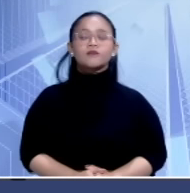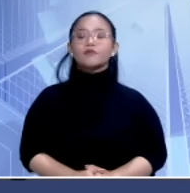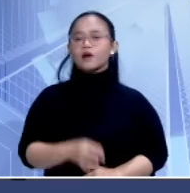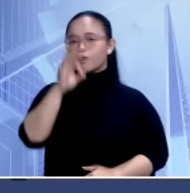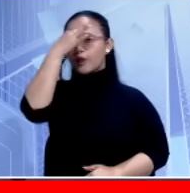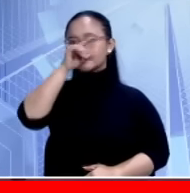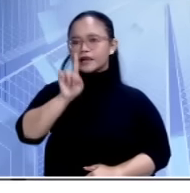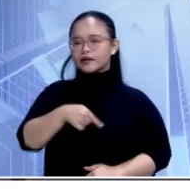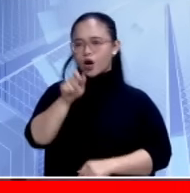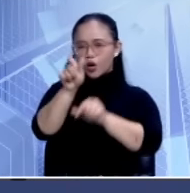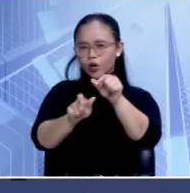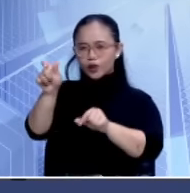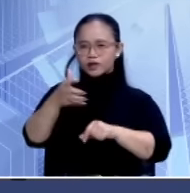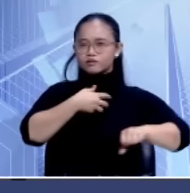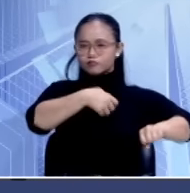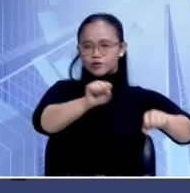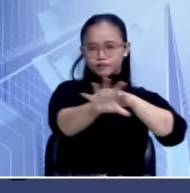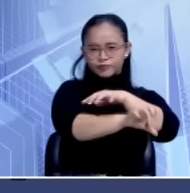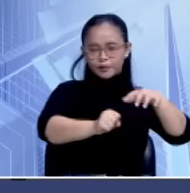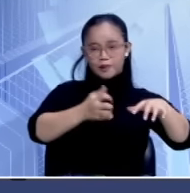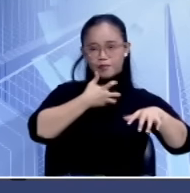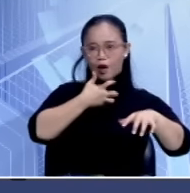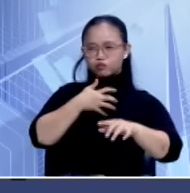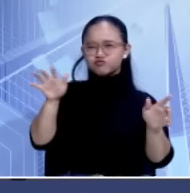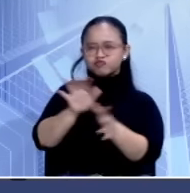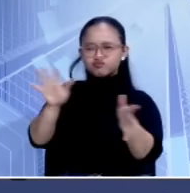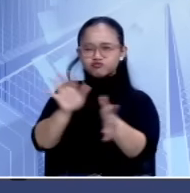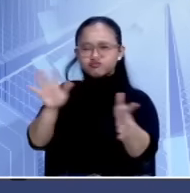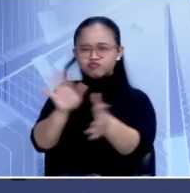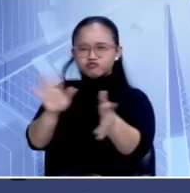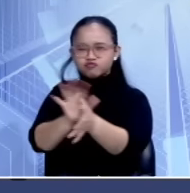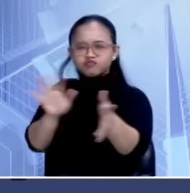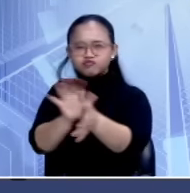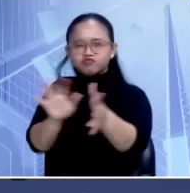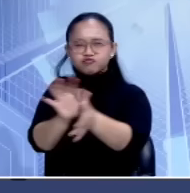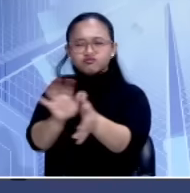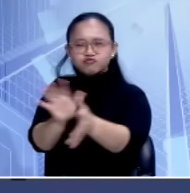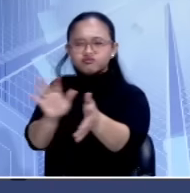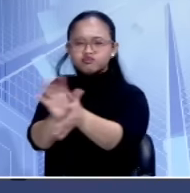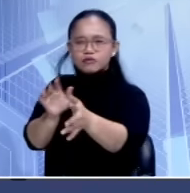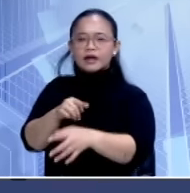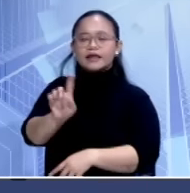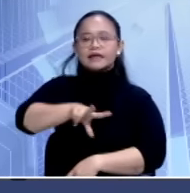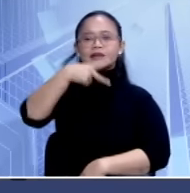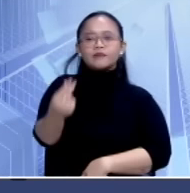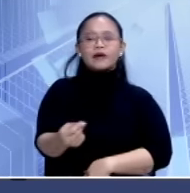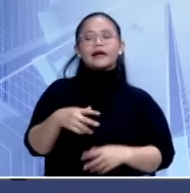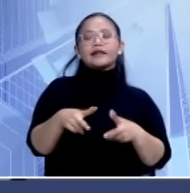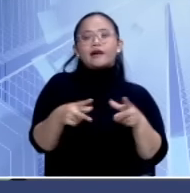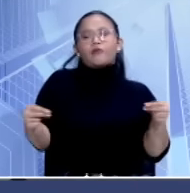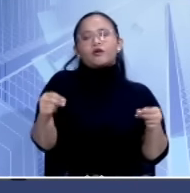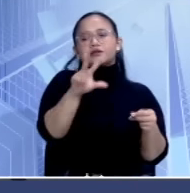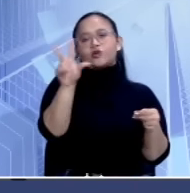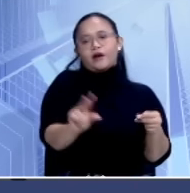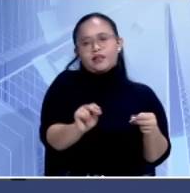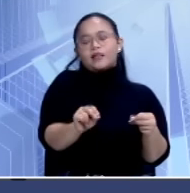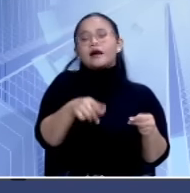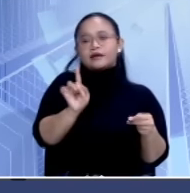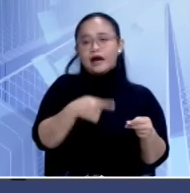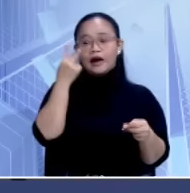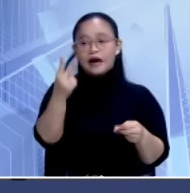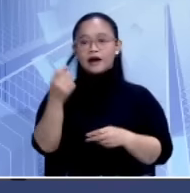Polisi mengejar para pelaku pencurian sepeda motor di jembatan Jalan Gandaria 1 Tirta Jaya Pancoran Mas, Kota Depok, Jawa Barat. Pelaku